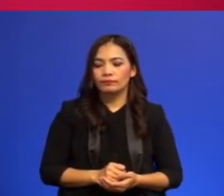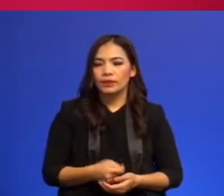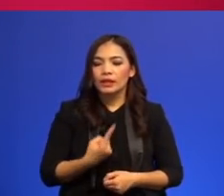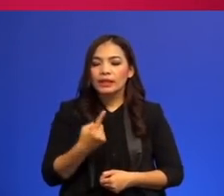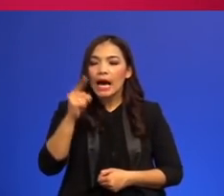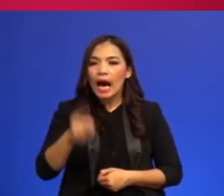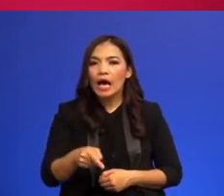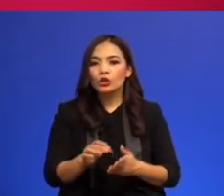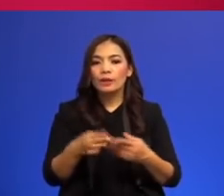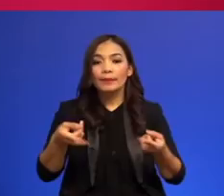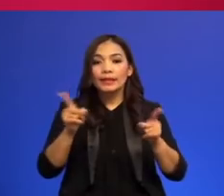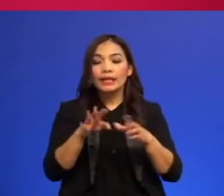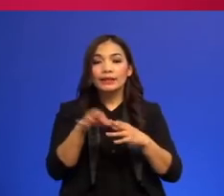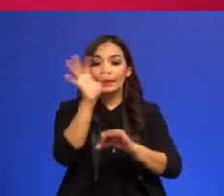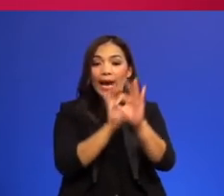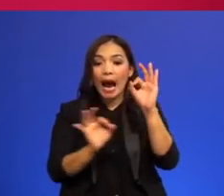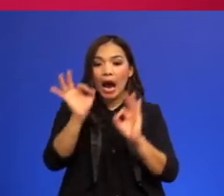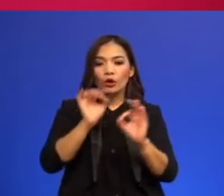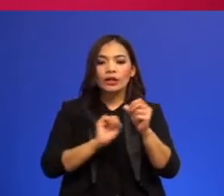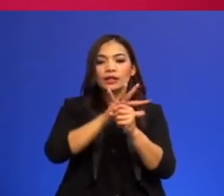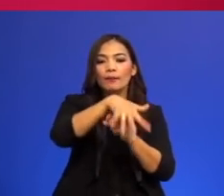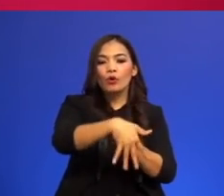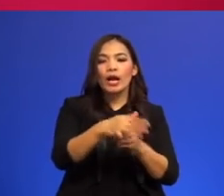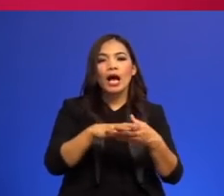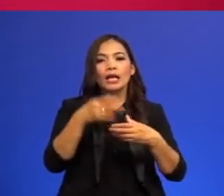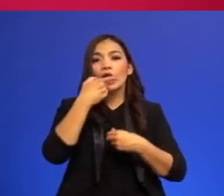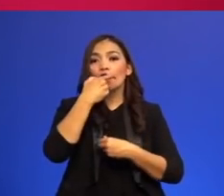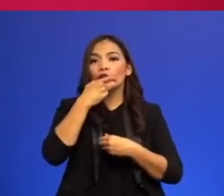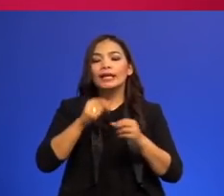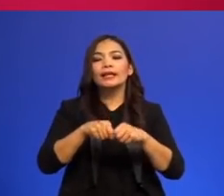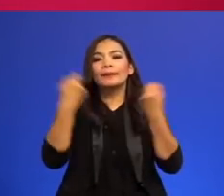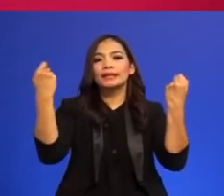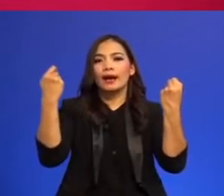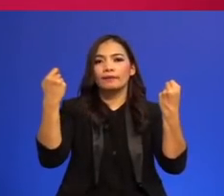Kita harus jadi anggur yang tercurah, roti yang terpecah.